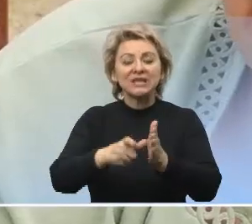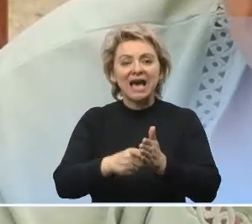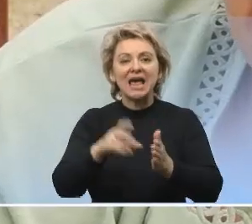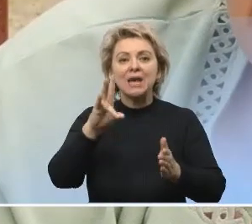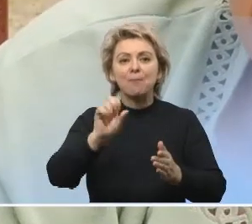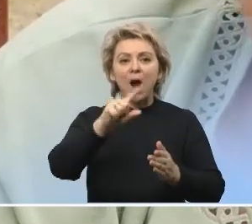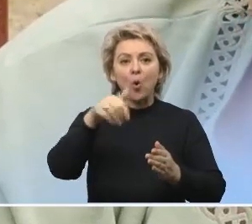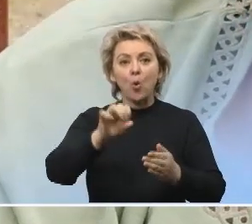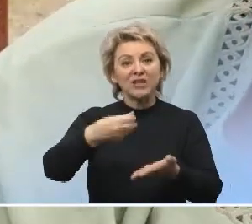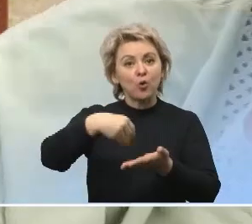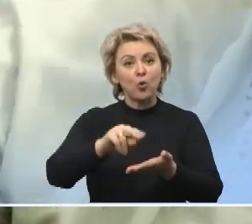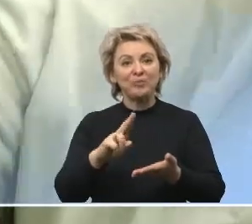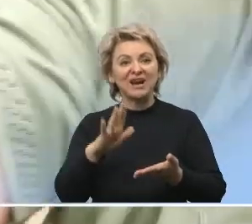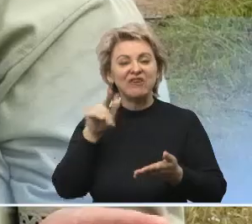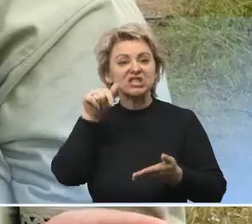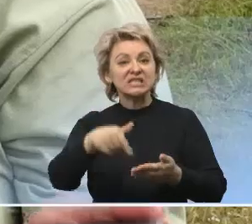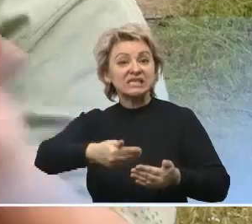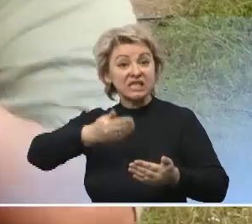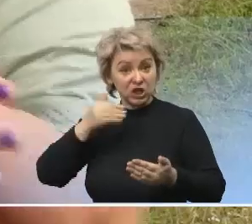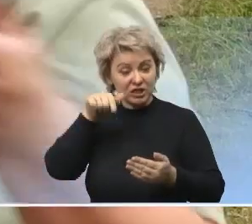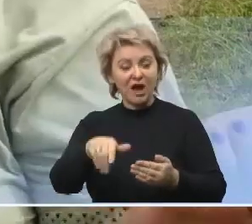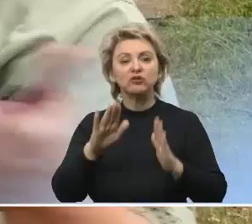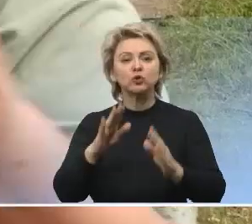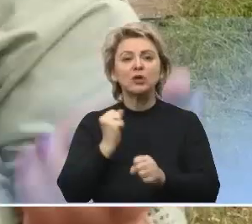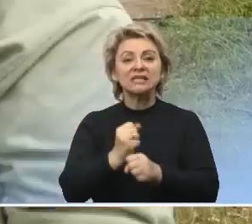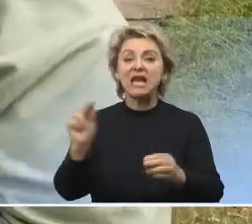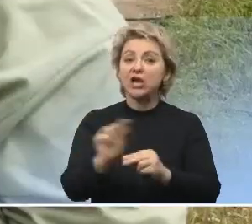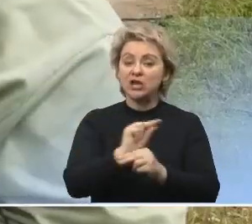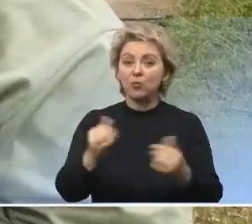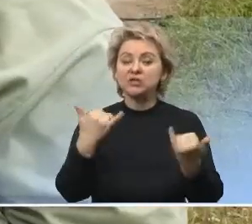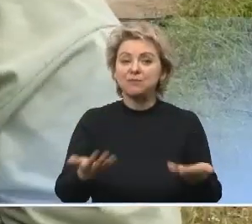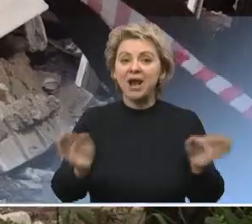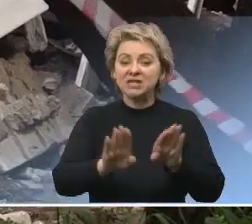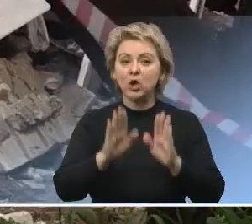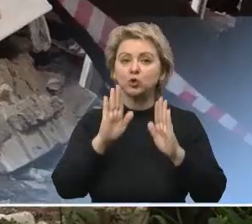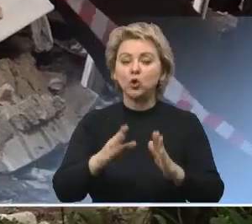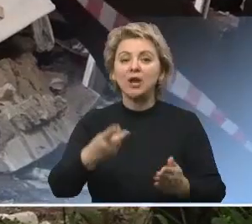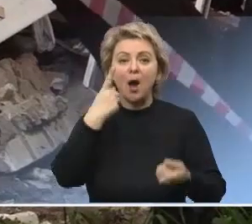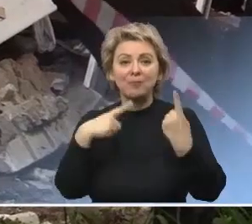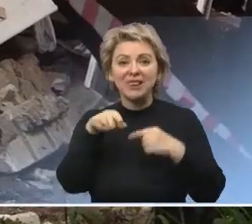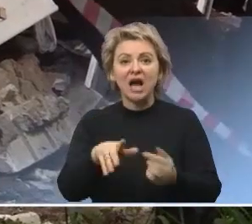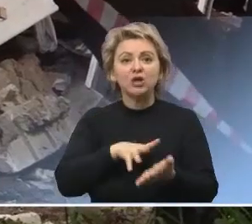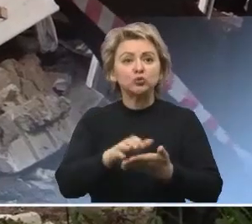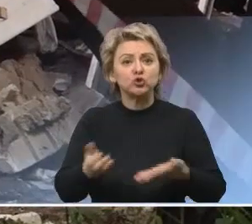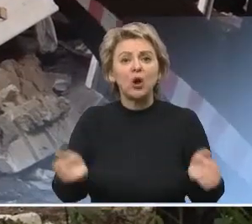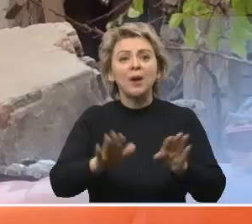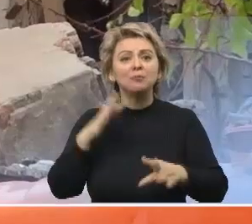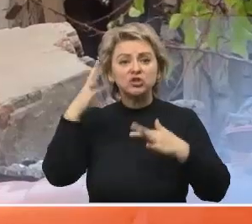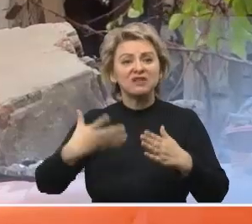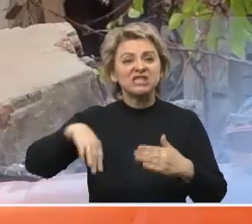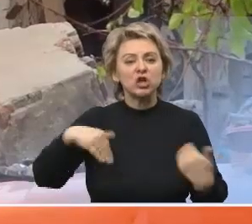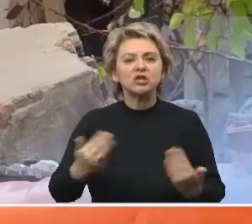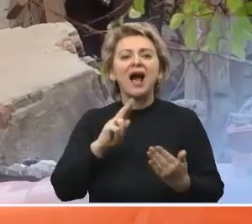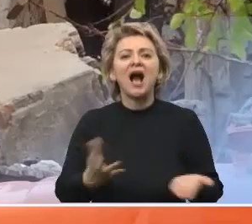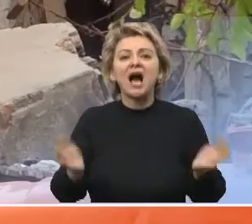Наталья Попонова купила квартиру здесь совсем недавно, только сделала ремонт. Теперь остается только плакать над руинами мечты всей жизни. Как